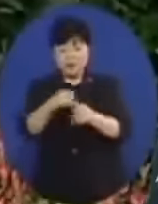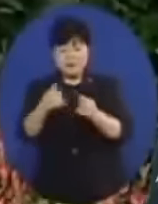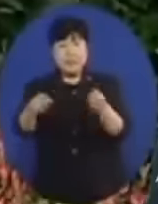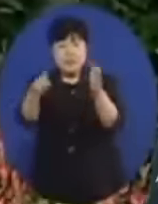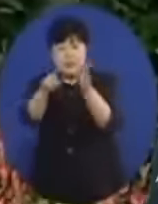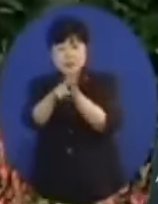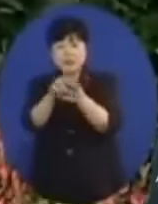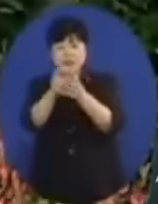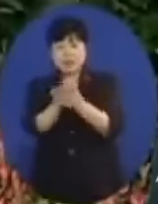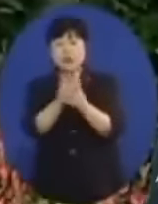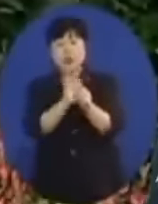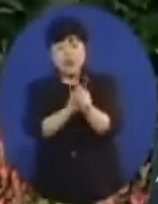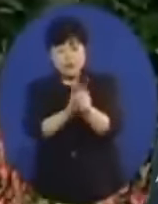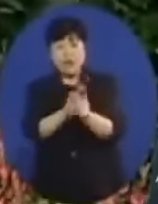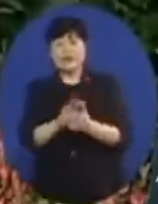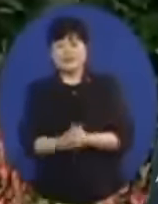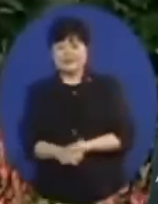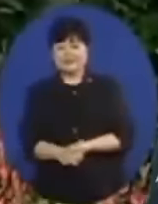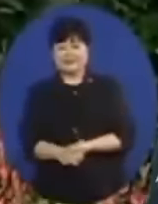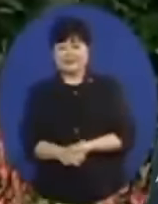위하여 기도해 주라.